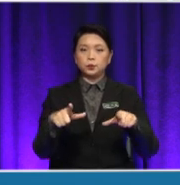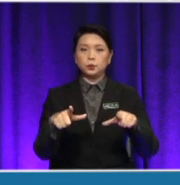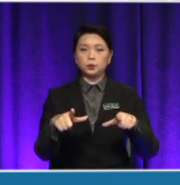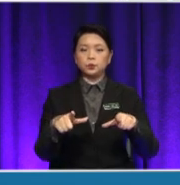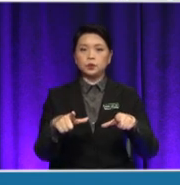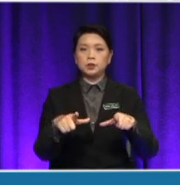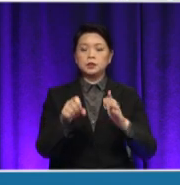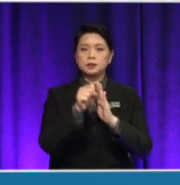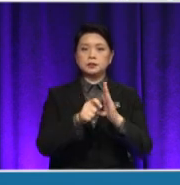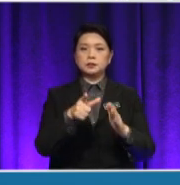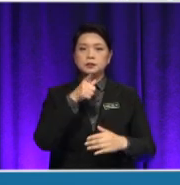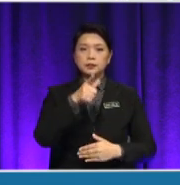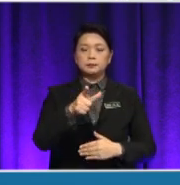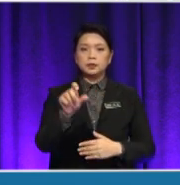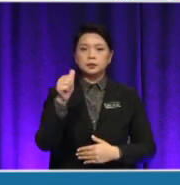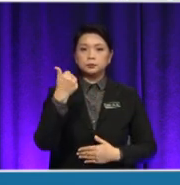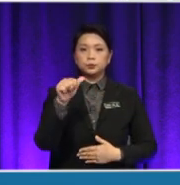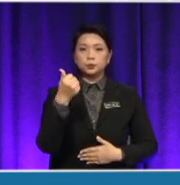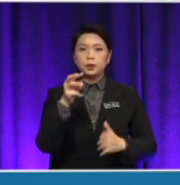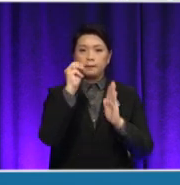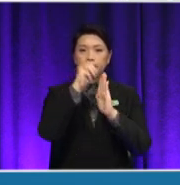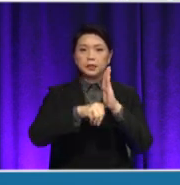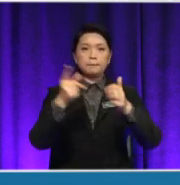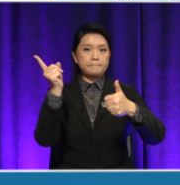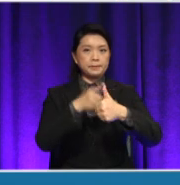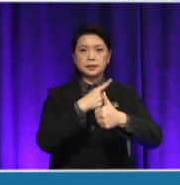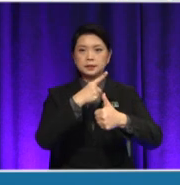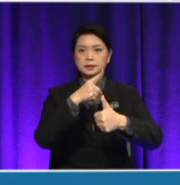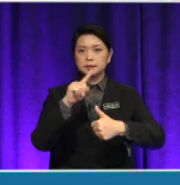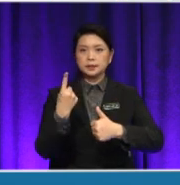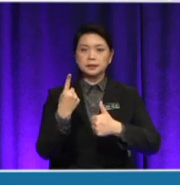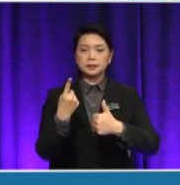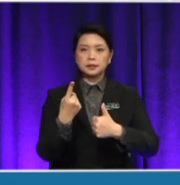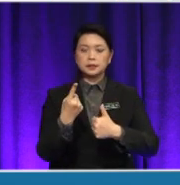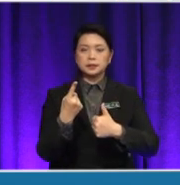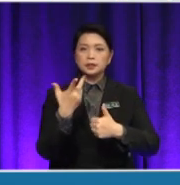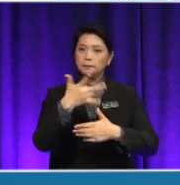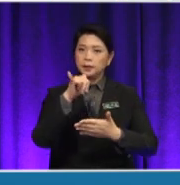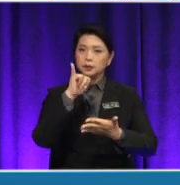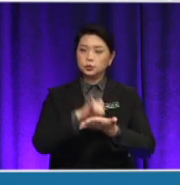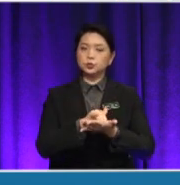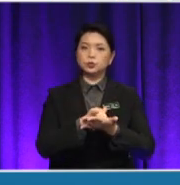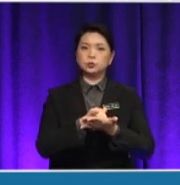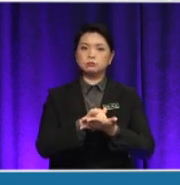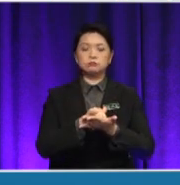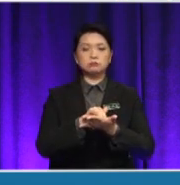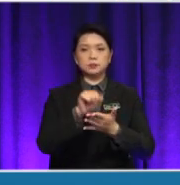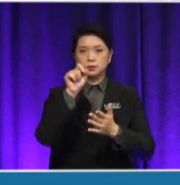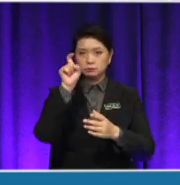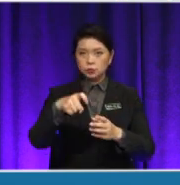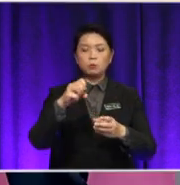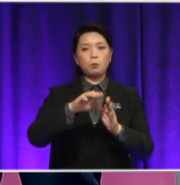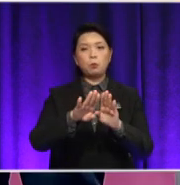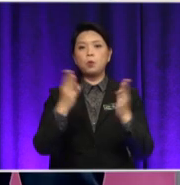selama 10 minit pertama. Sahaja 10 minit pertama sahaja balutan itu, selepas 10 minit tanggalkan semula.